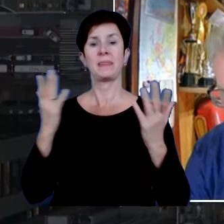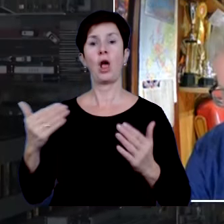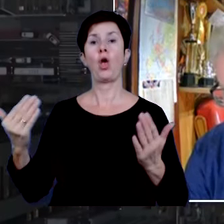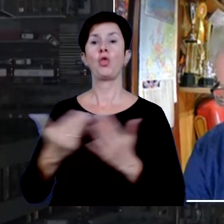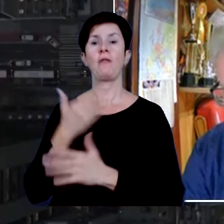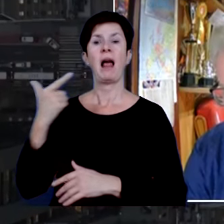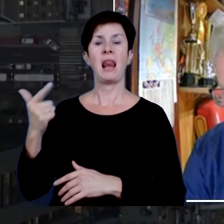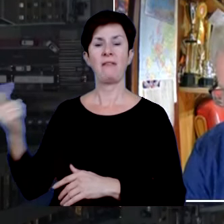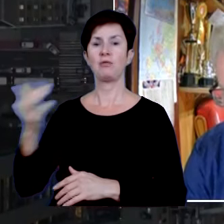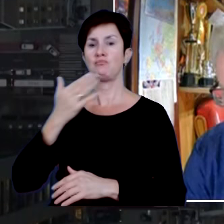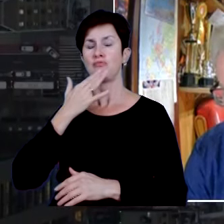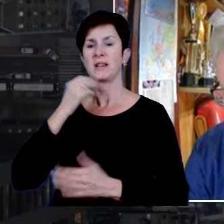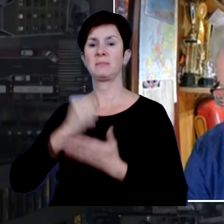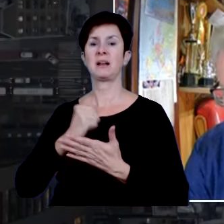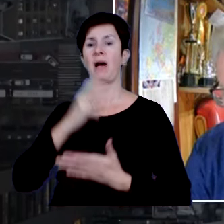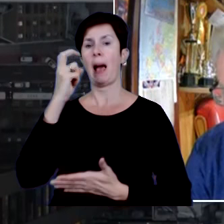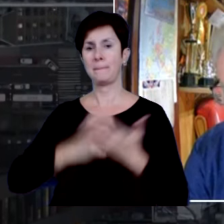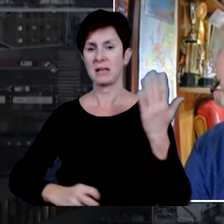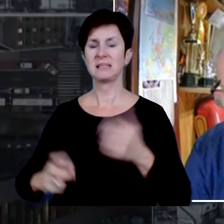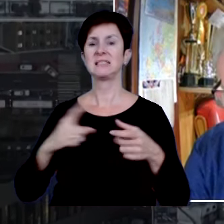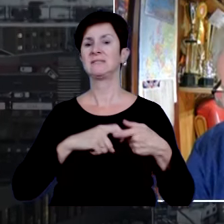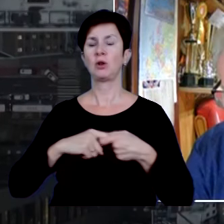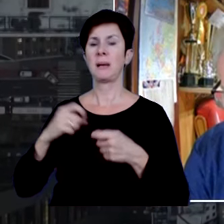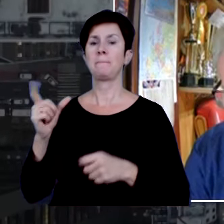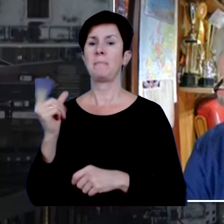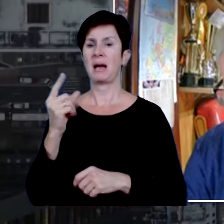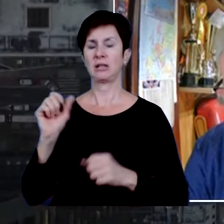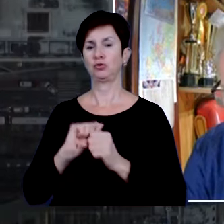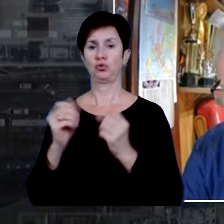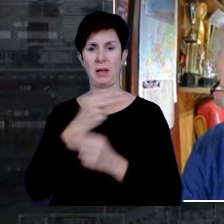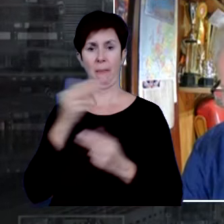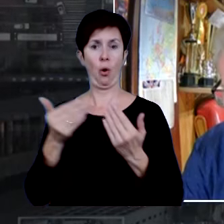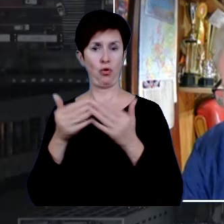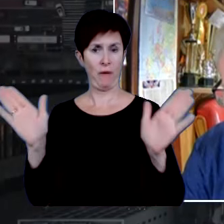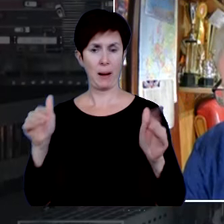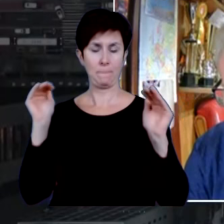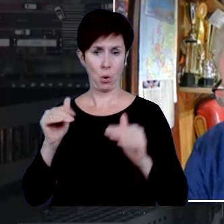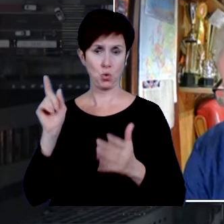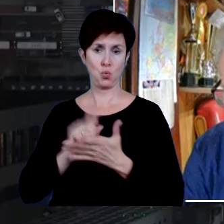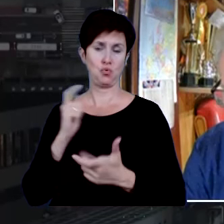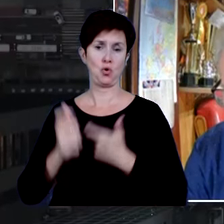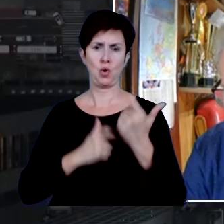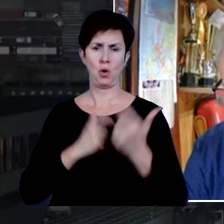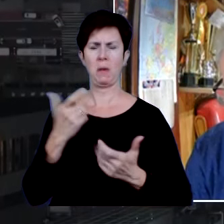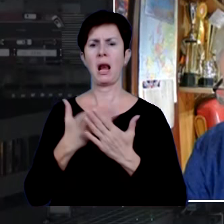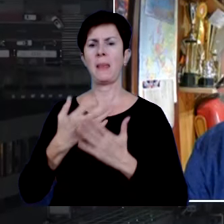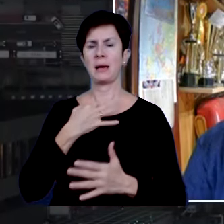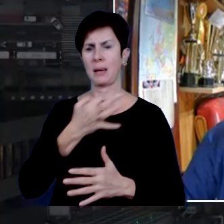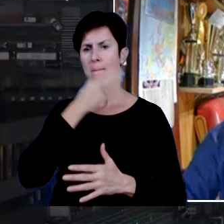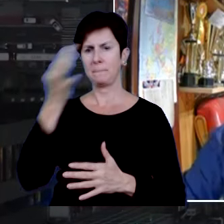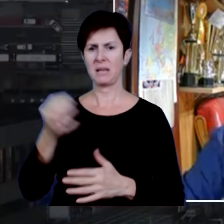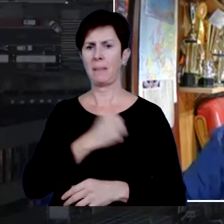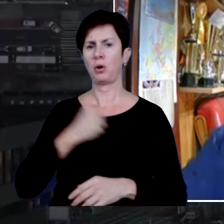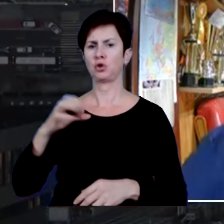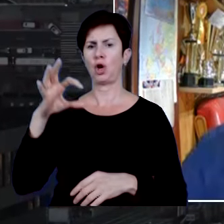kwestia aborcji, kwestia związków partnerskich jest cały czas otwarta i być może uda się to zrobić. To pytam pana posła Soski, czy uda się,